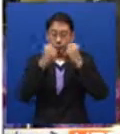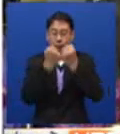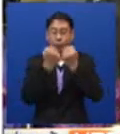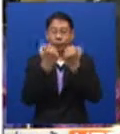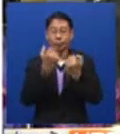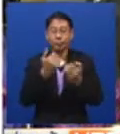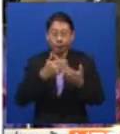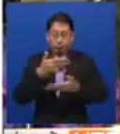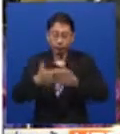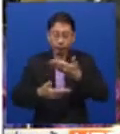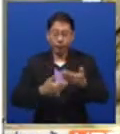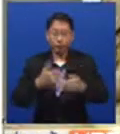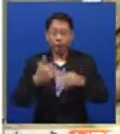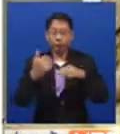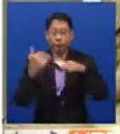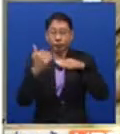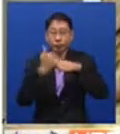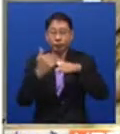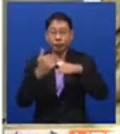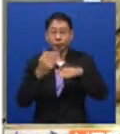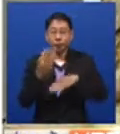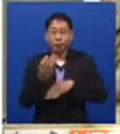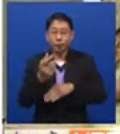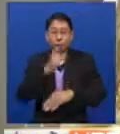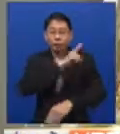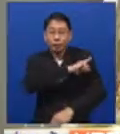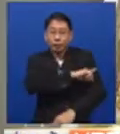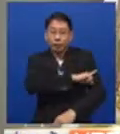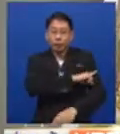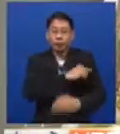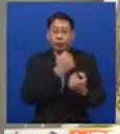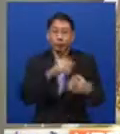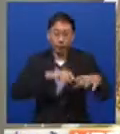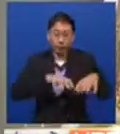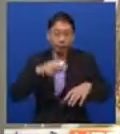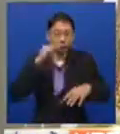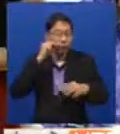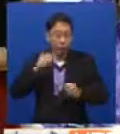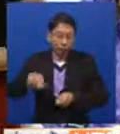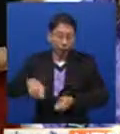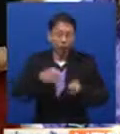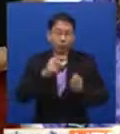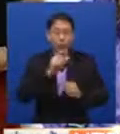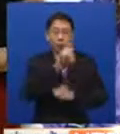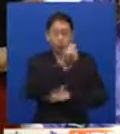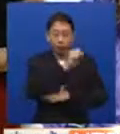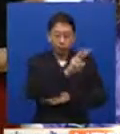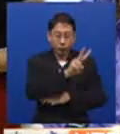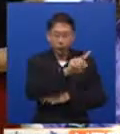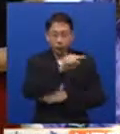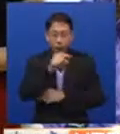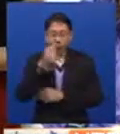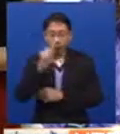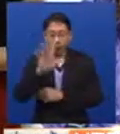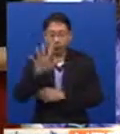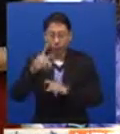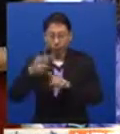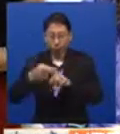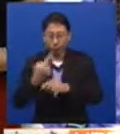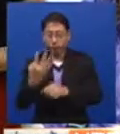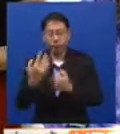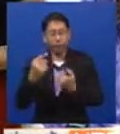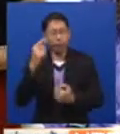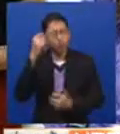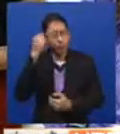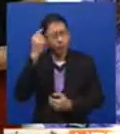การค้าถนนข้าวสารแถลงข่าวนะคะเตรียมจัดงานสงกรานต์ถนนข้าวสารระหว่างวันที่ 12ถึง15เมษายนภาย